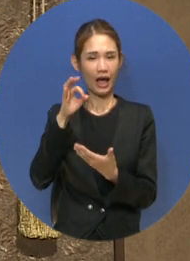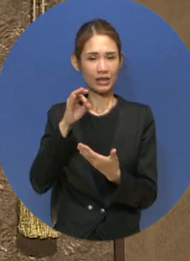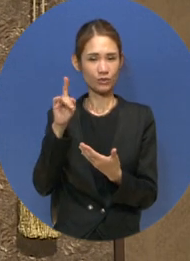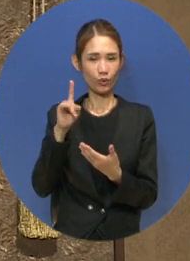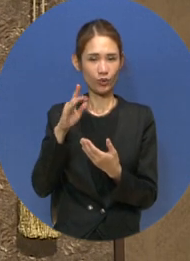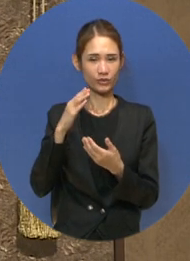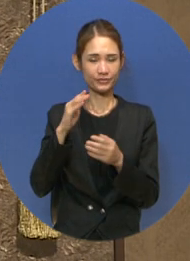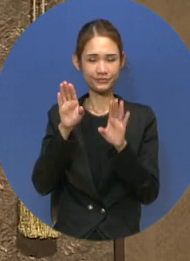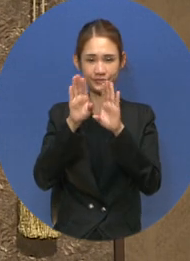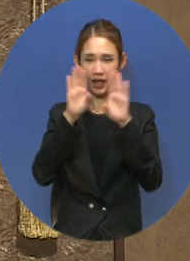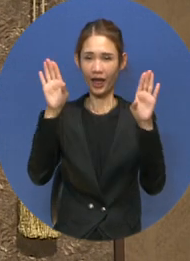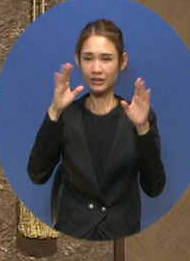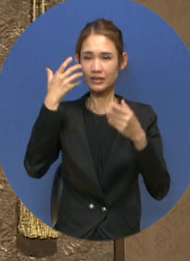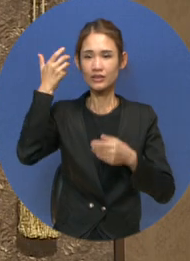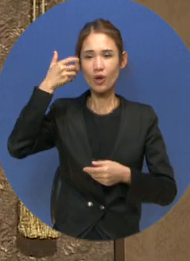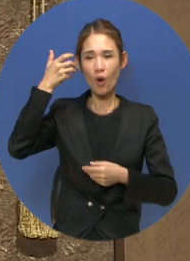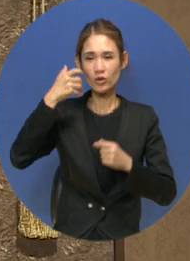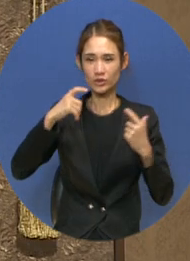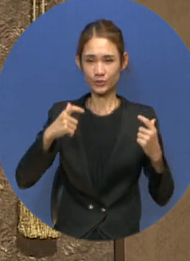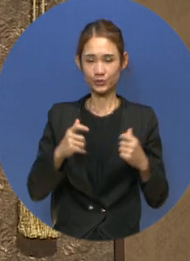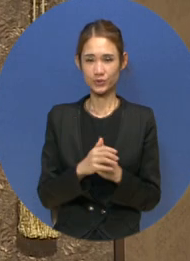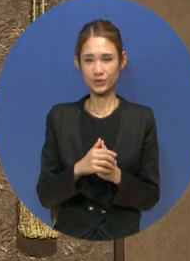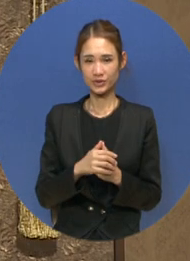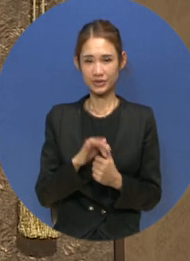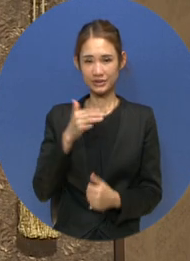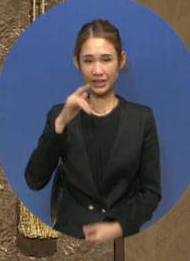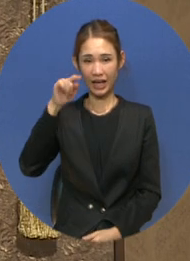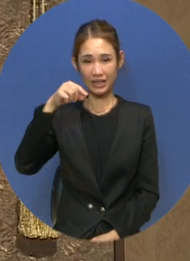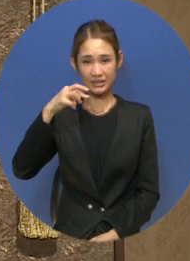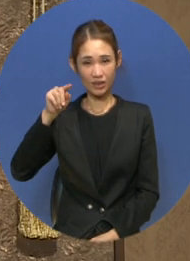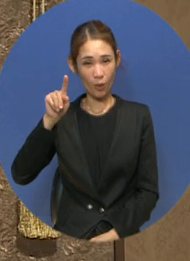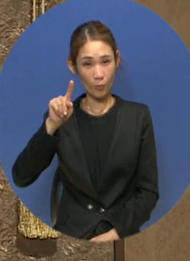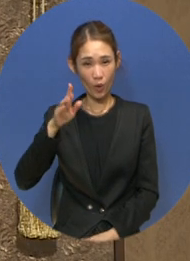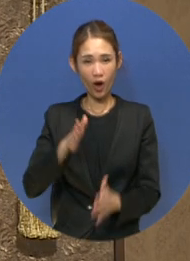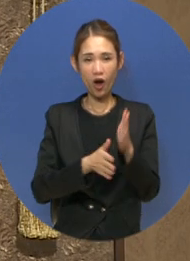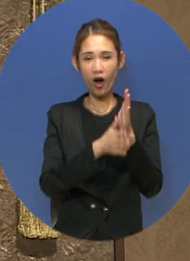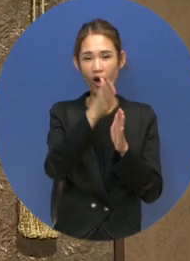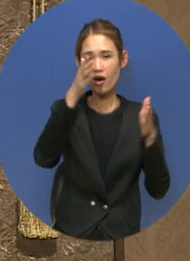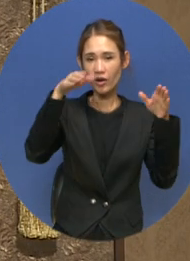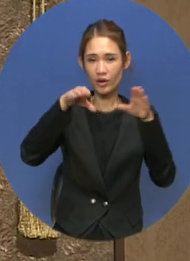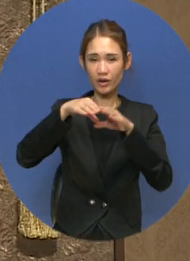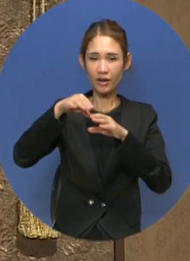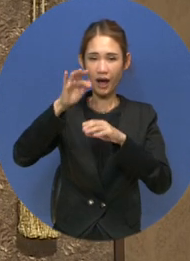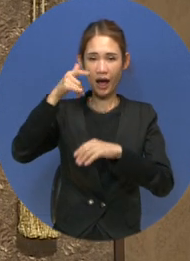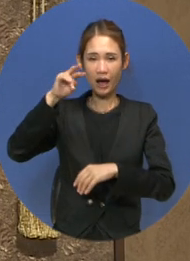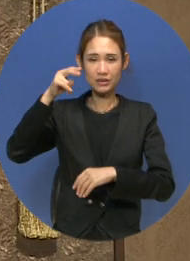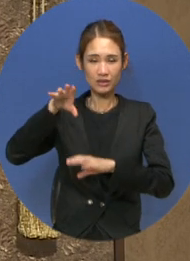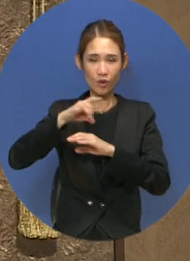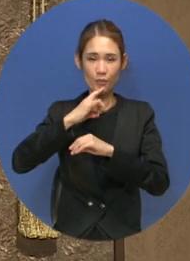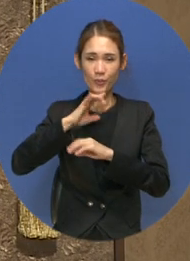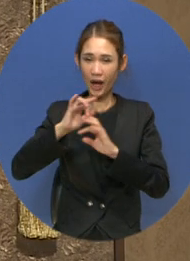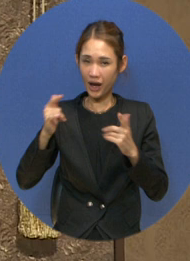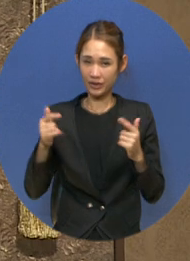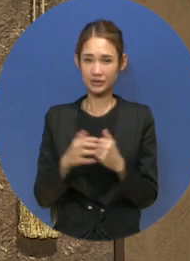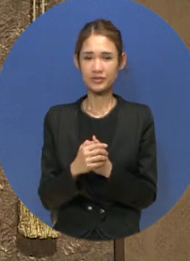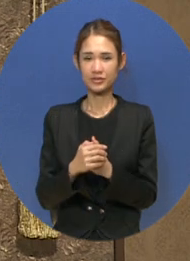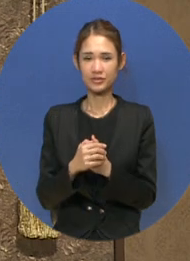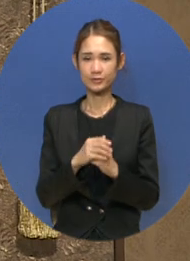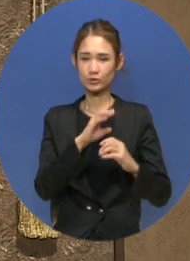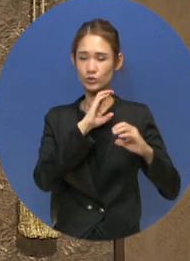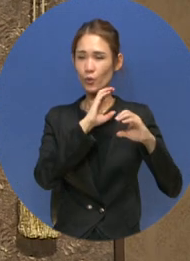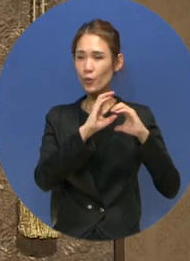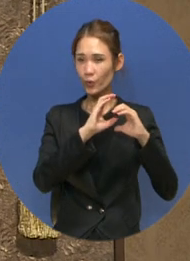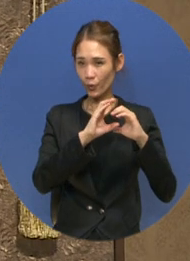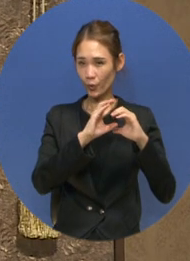탁트인 영등포인데요. 이게 탁트였다는 것이 뭐 건물이라든가 이제 하드웨어만을 의미하는 것은 아닙니다. 그래서 그러다 보니까 소통에